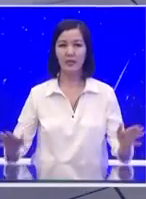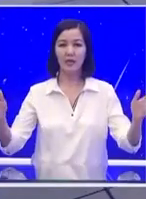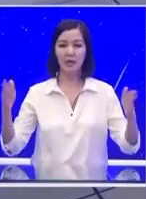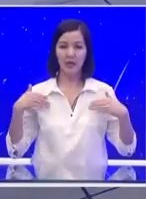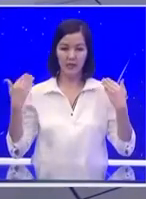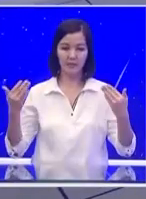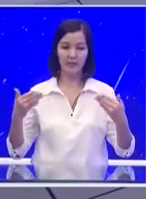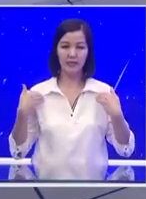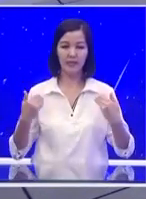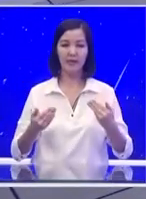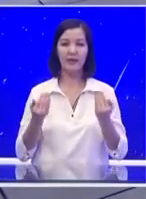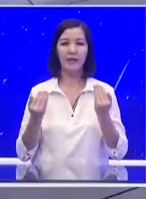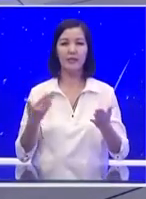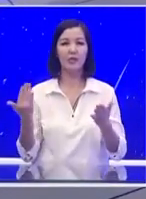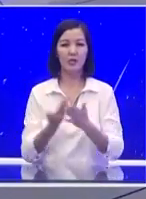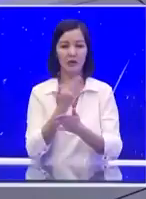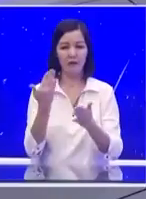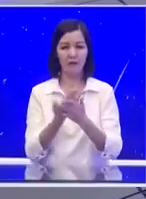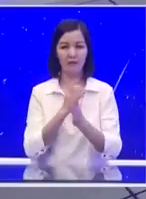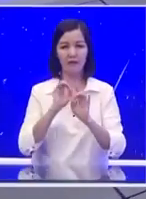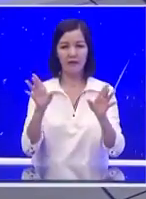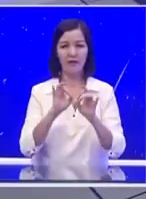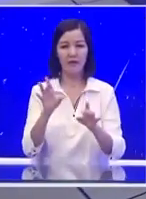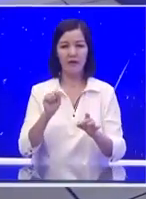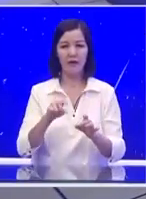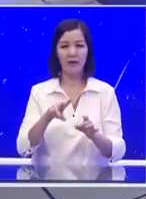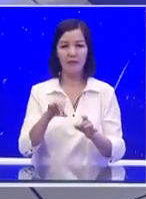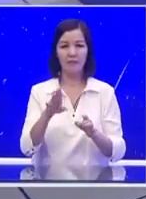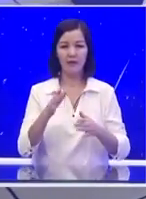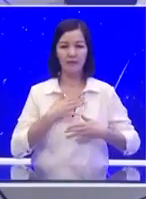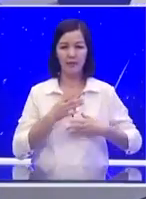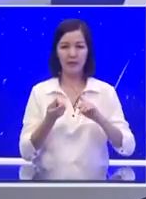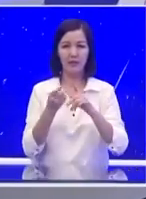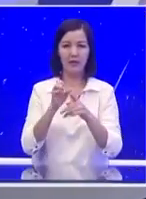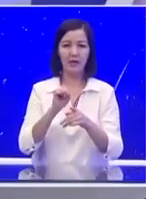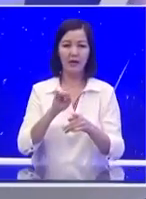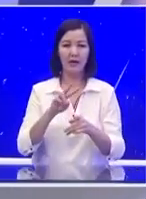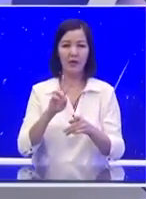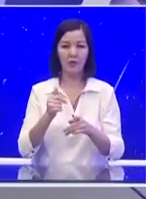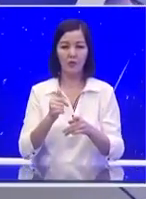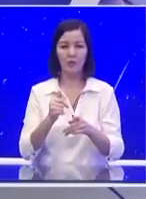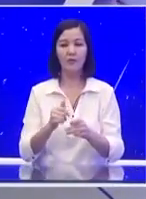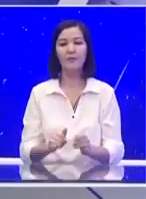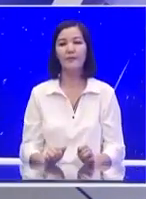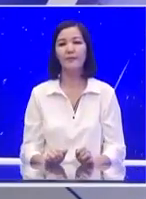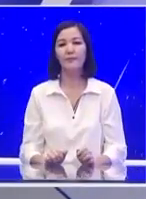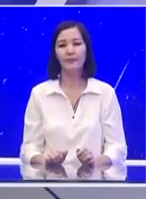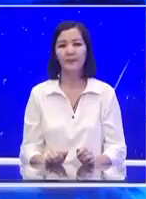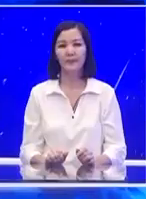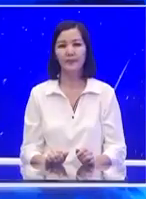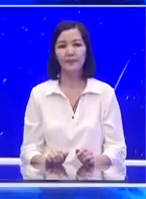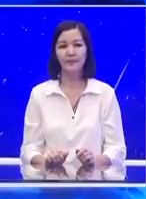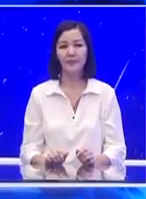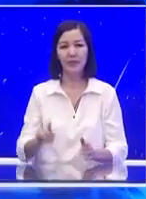Ассаламу алейкум, қадірменді көрермен, тікелей эфирде қорытынды жаңалықтар студияда Алмат Хамид, сурдо отырмада Айкүл Жұмашқызы.